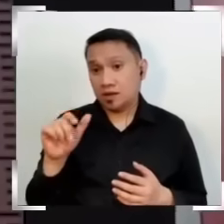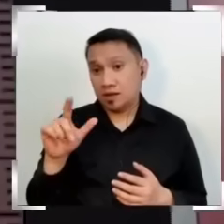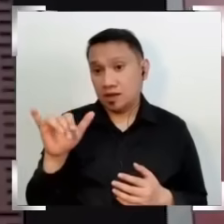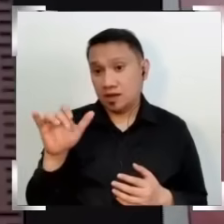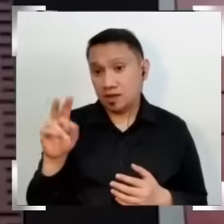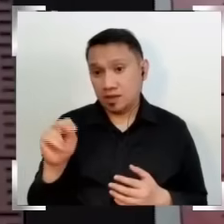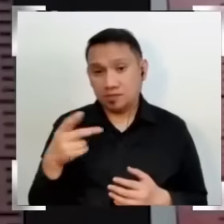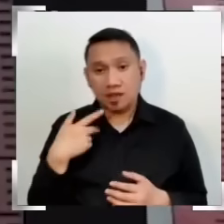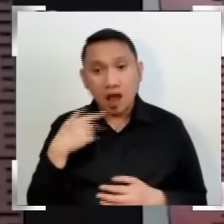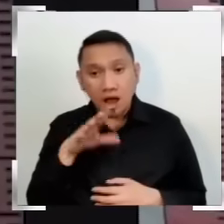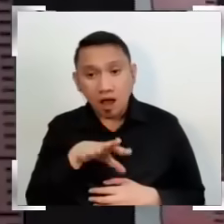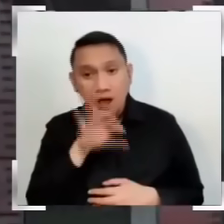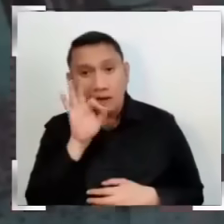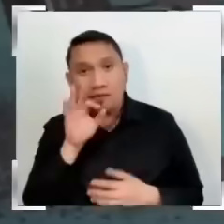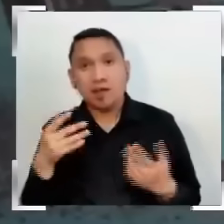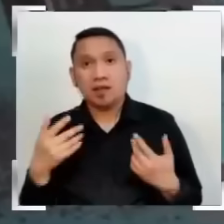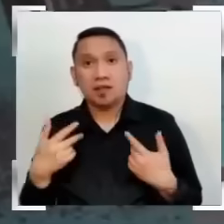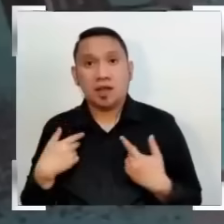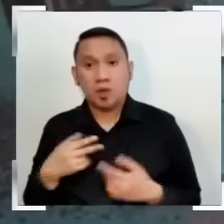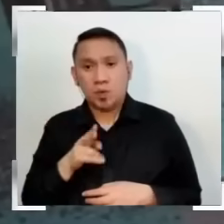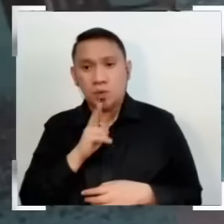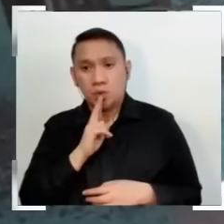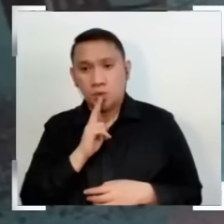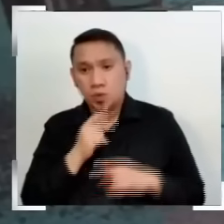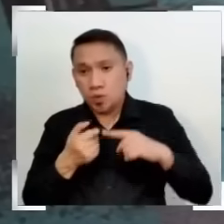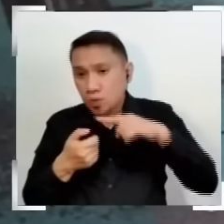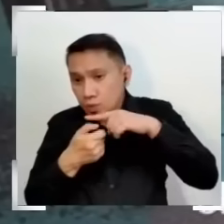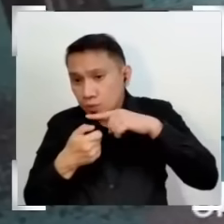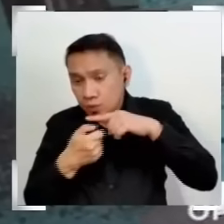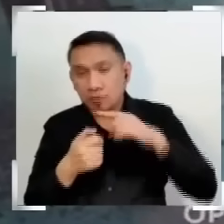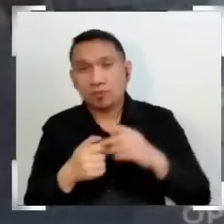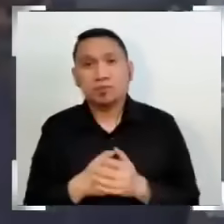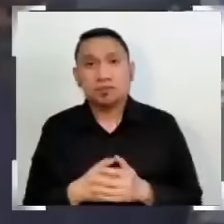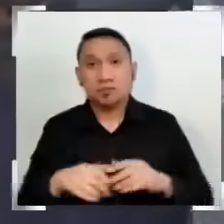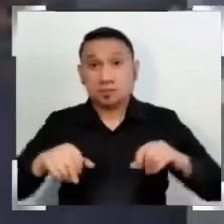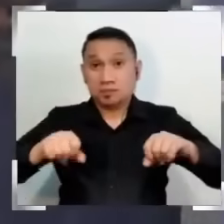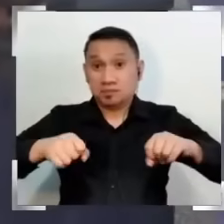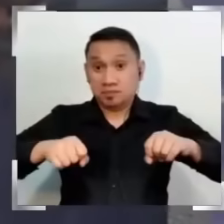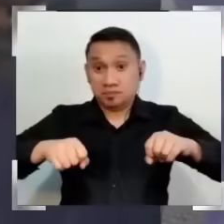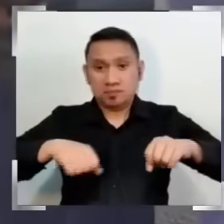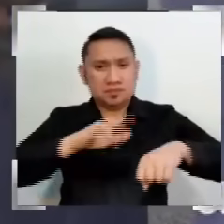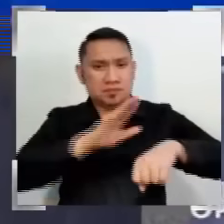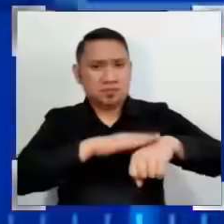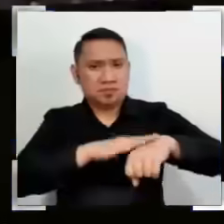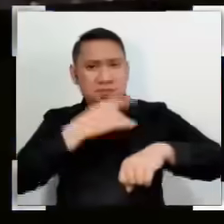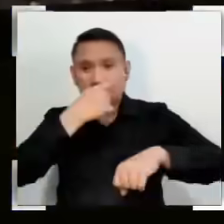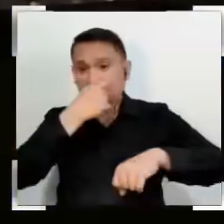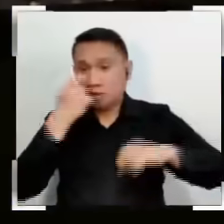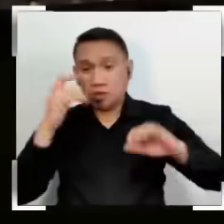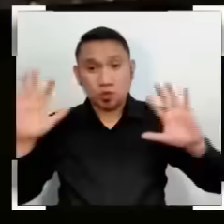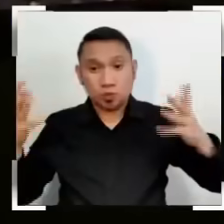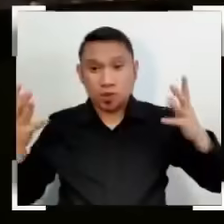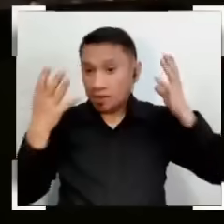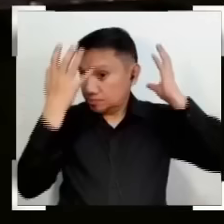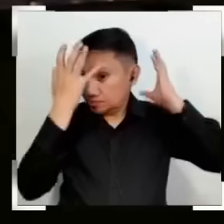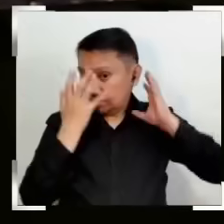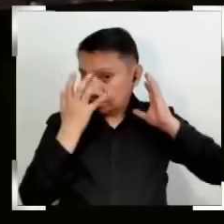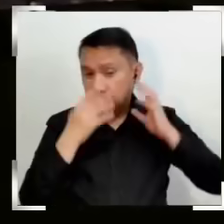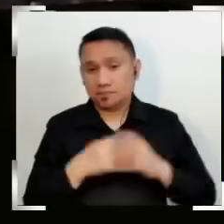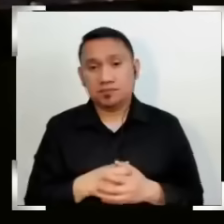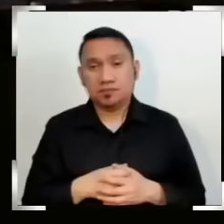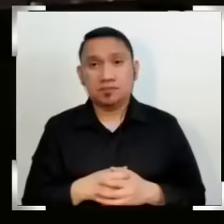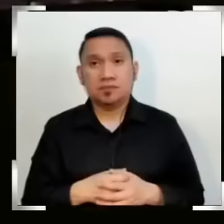umano ang dalawa ng hinihinalang shabu. Sakay ng motorsiklo, sinita ang mga suspect dahil walang suot na helmet. Napag-alaman na wala